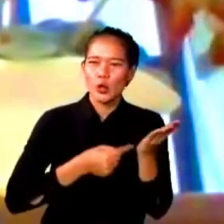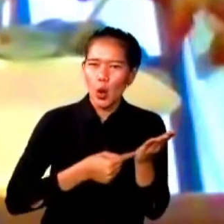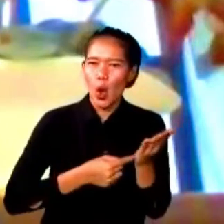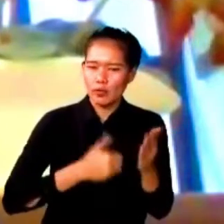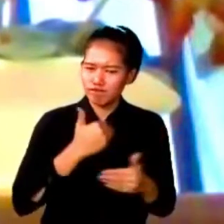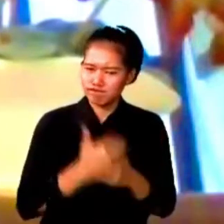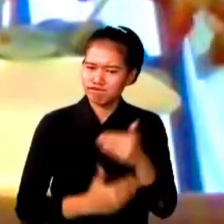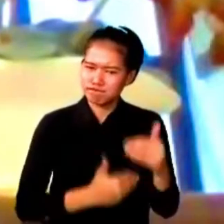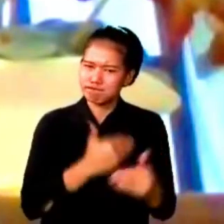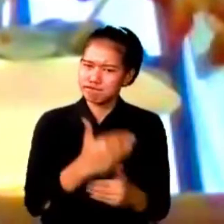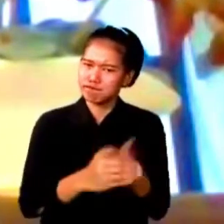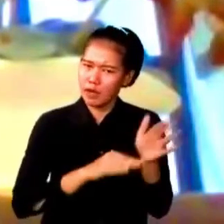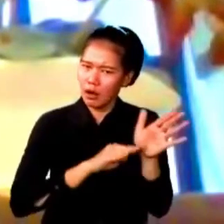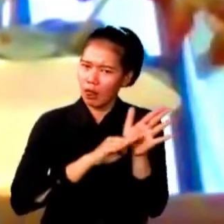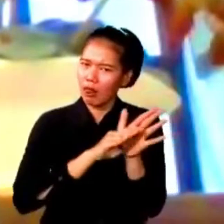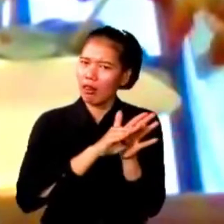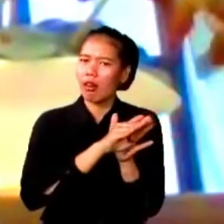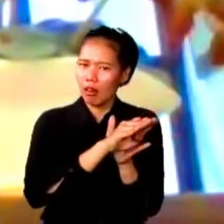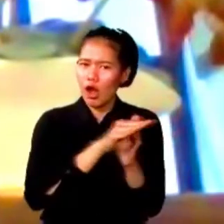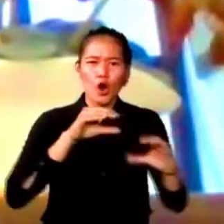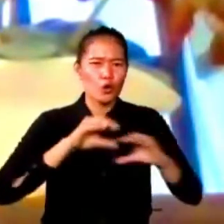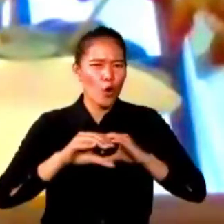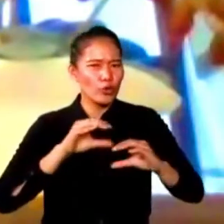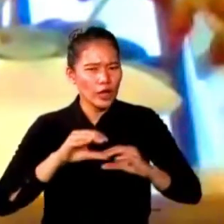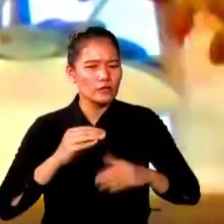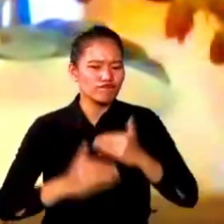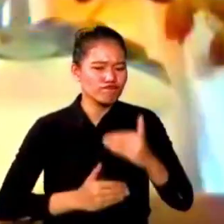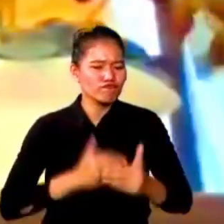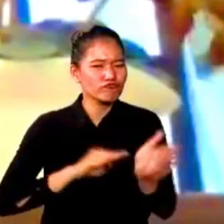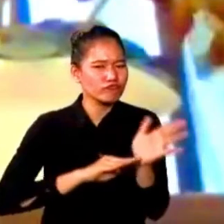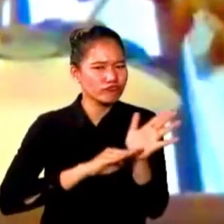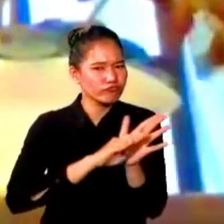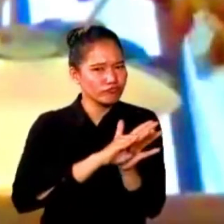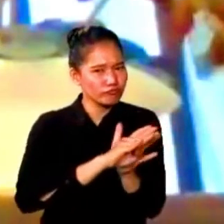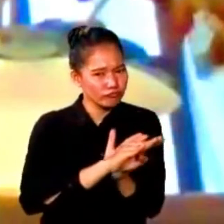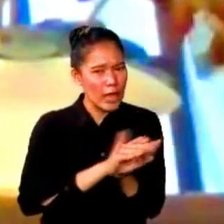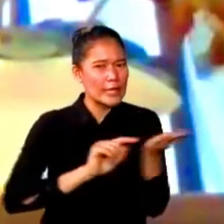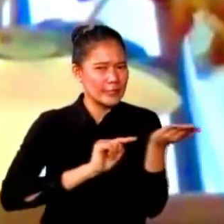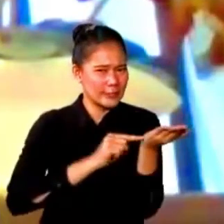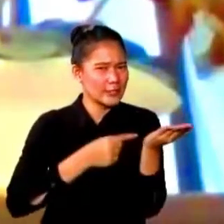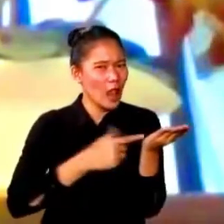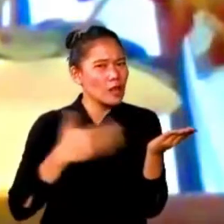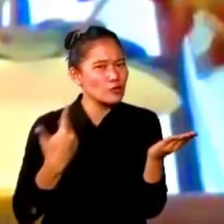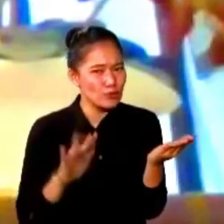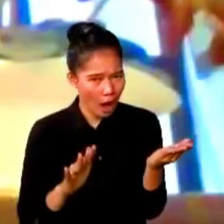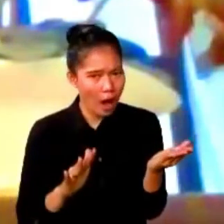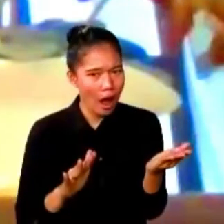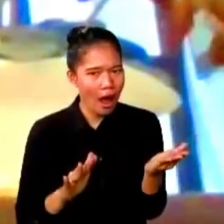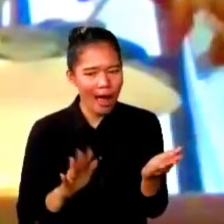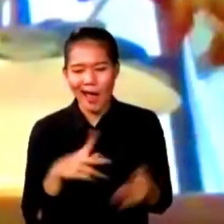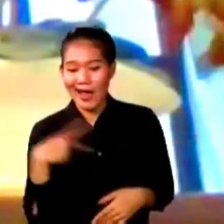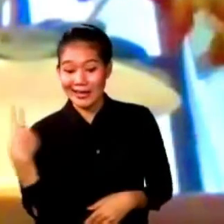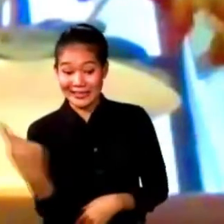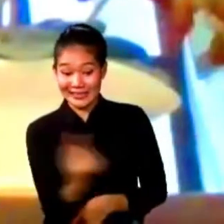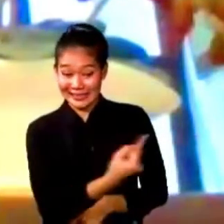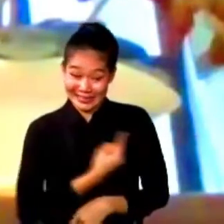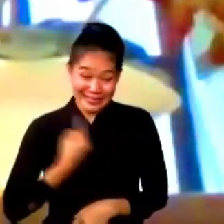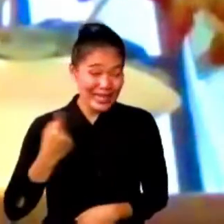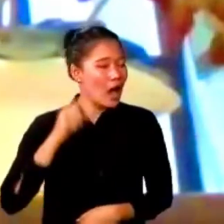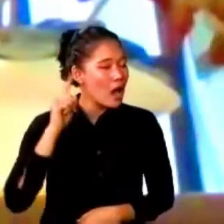informasi dan komunikasi terutama yang berbasis digital ini kita harus